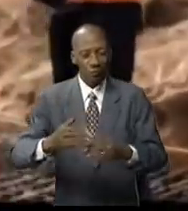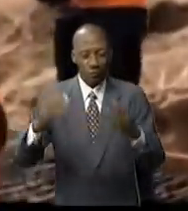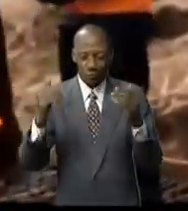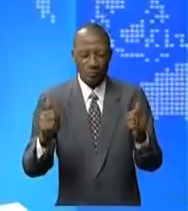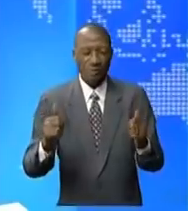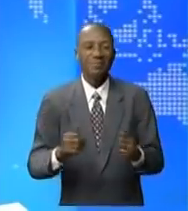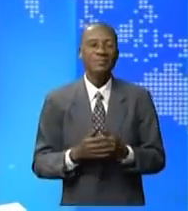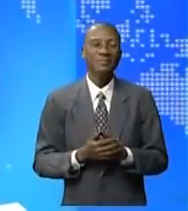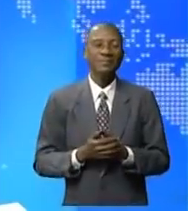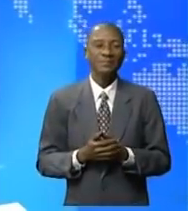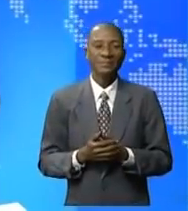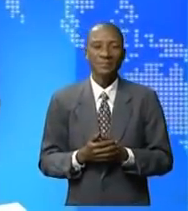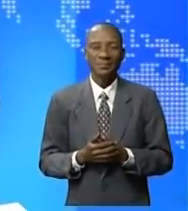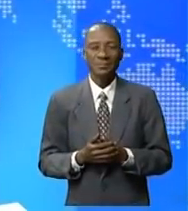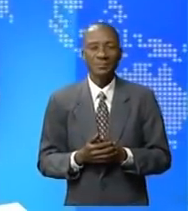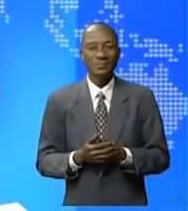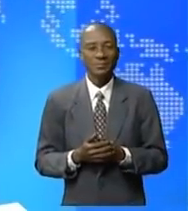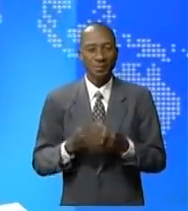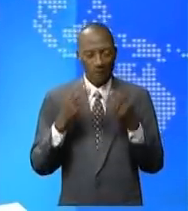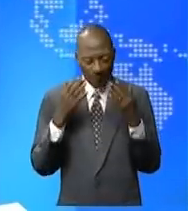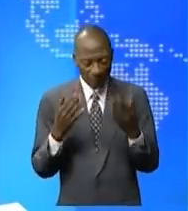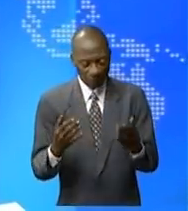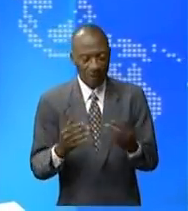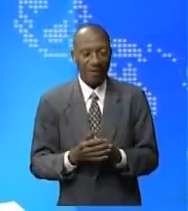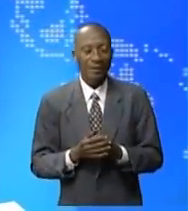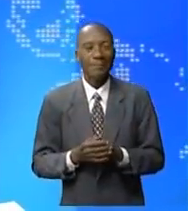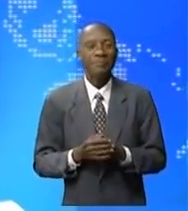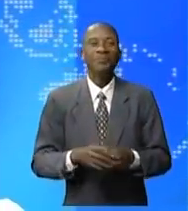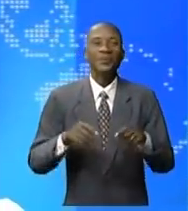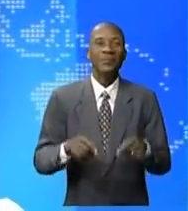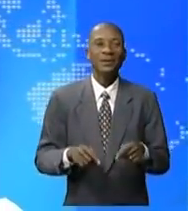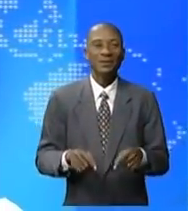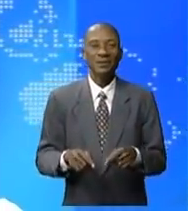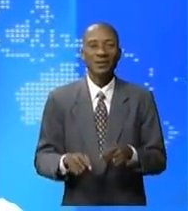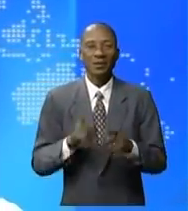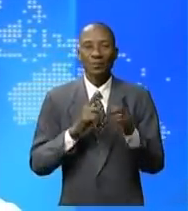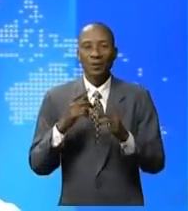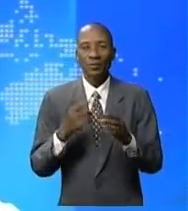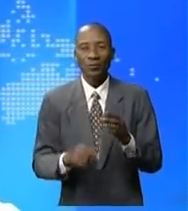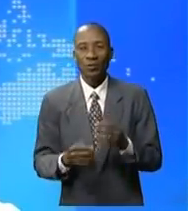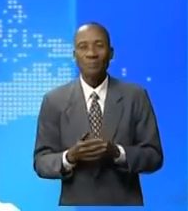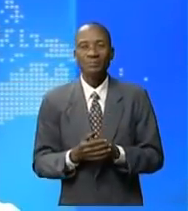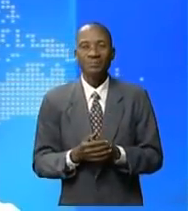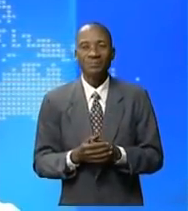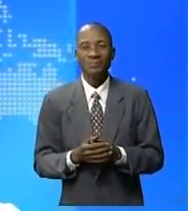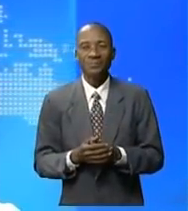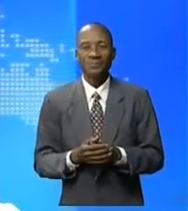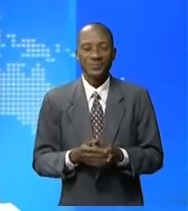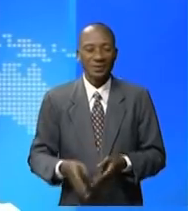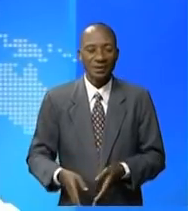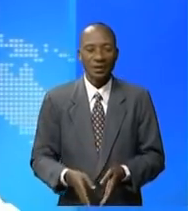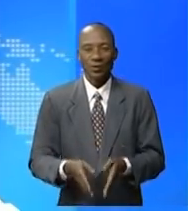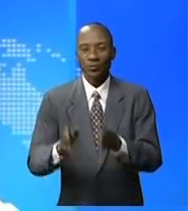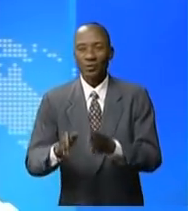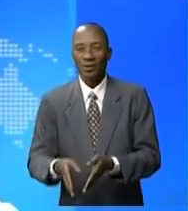route. Vous avez reconnu la voix de Nathan Emilio Tamboué. Les grandes artères de la ville province Kinshasa ont